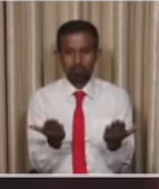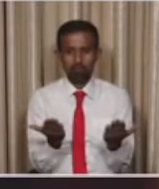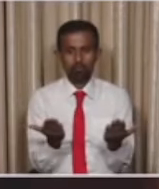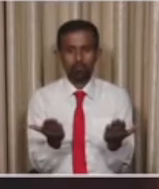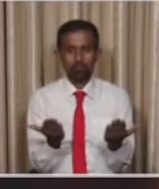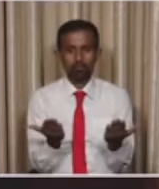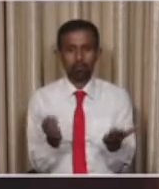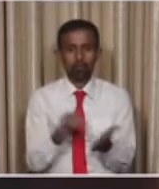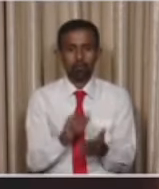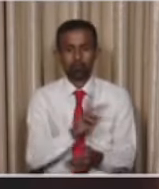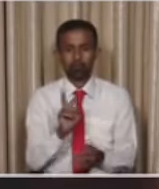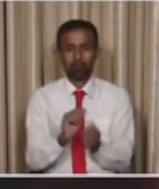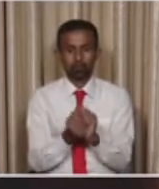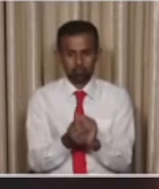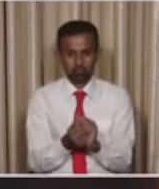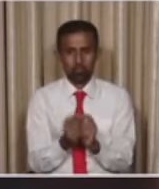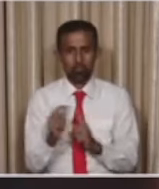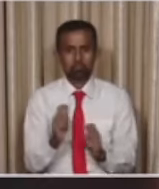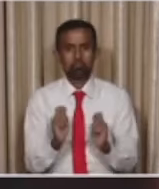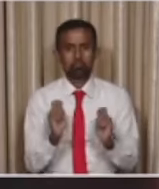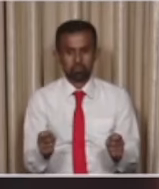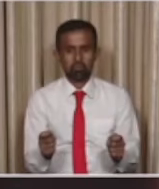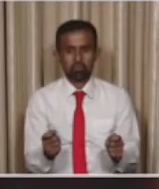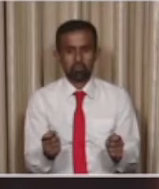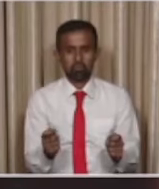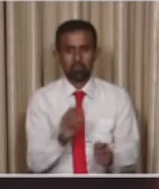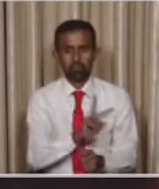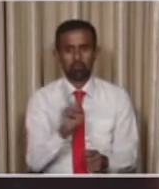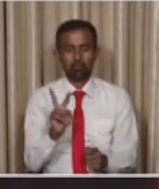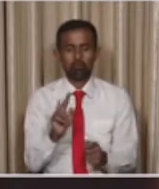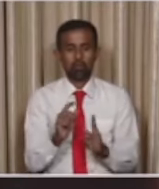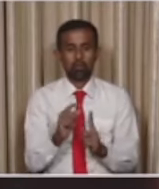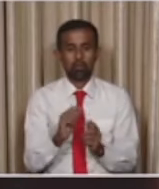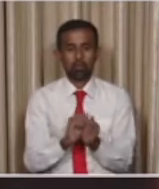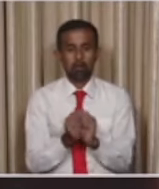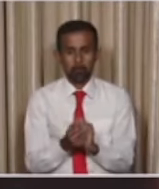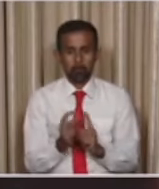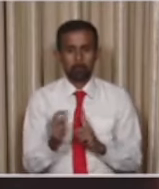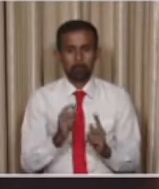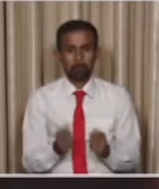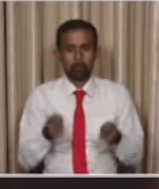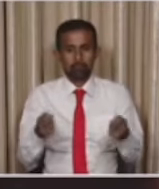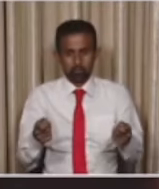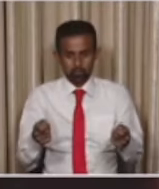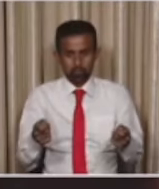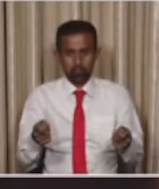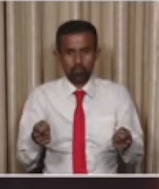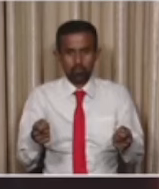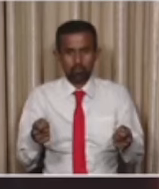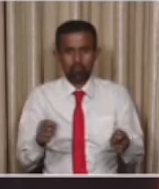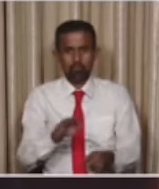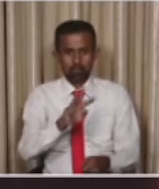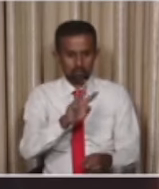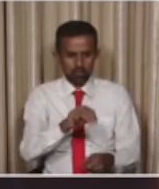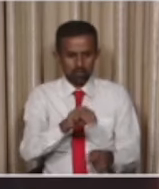හිතන්නේ දැන් ආය 22 වෙනි සංශෝධනය පාර්ලිමේන්තුවට ගේන්න වෙනවා 22 වෙනි සංශෝධනය පාර්ලිමේන්තුවට ගෙනල්ලා මේක 30